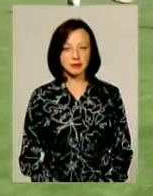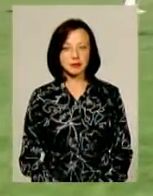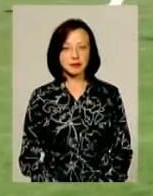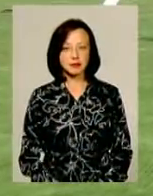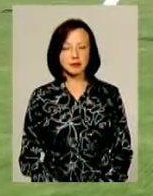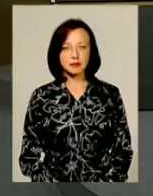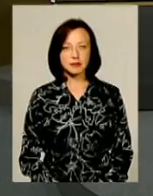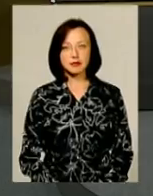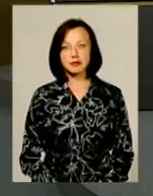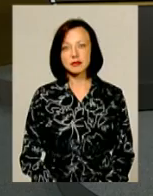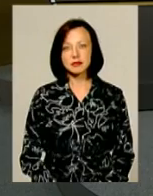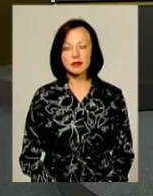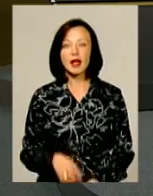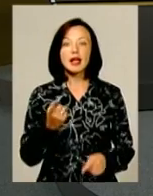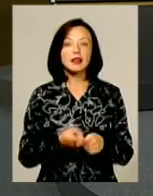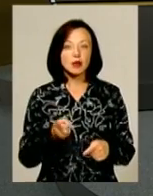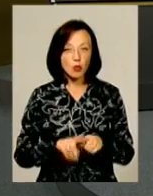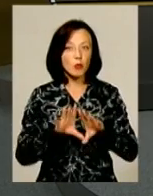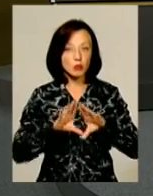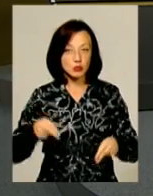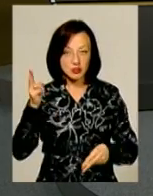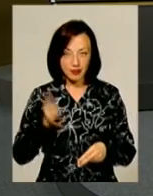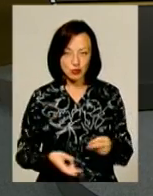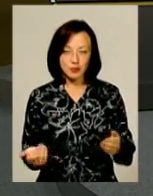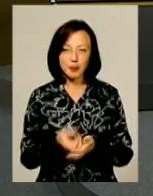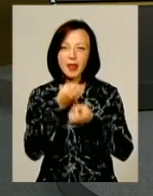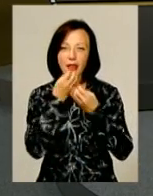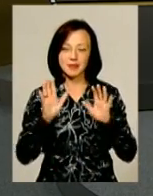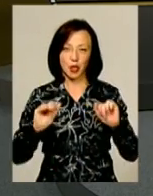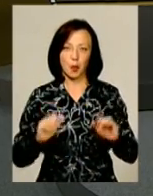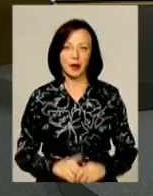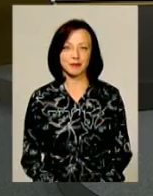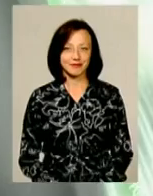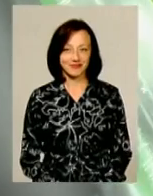випуску. На цьому ми завершуємо випуск. На все добре.